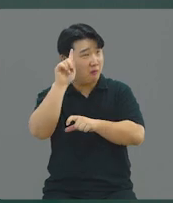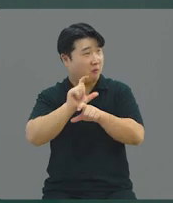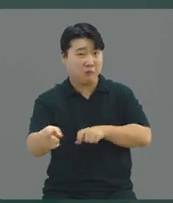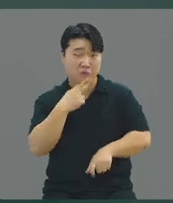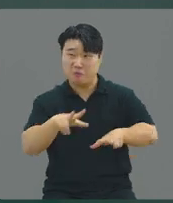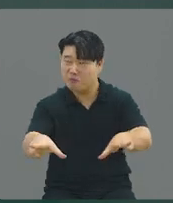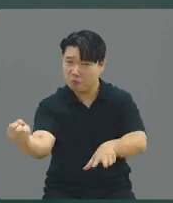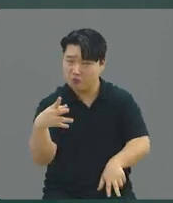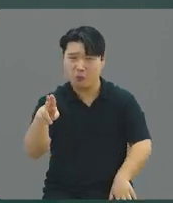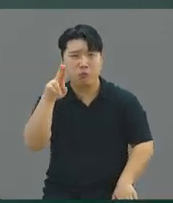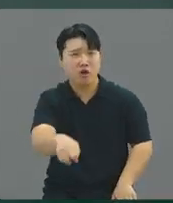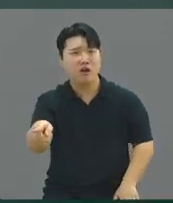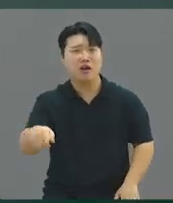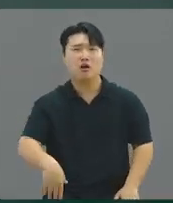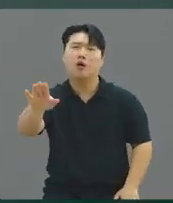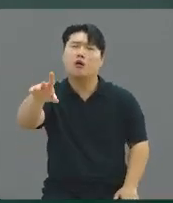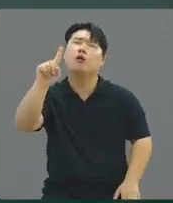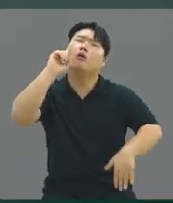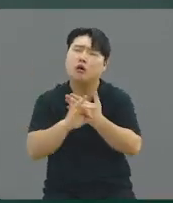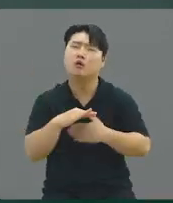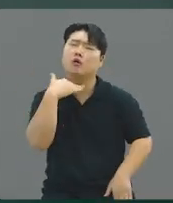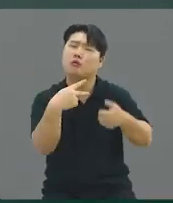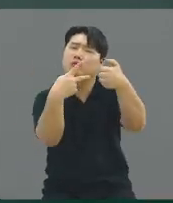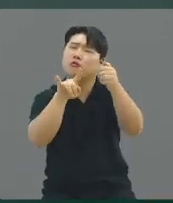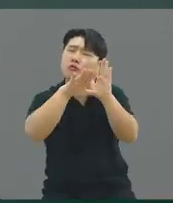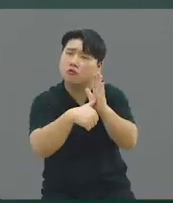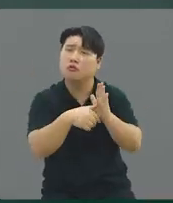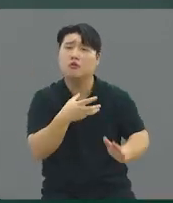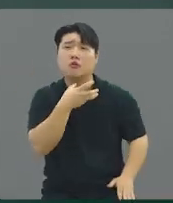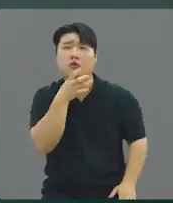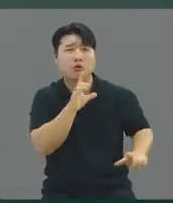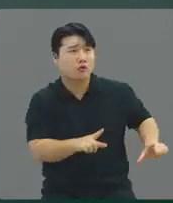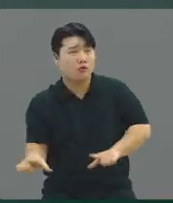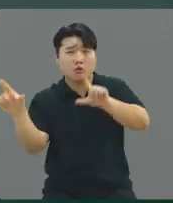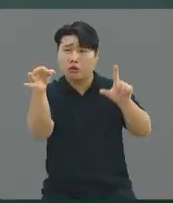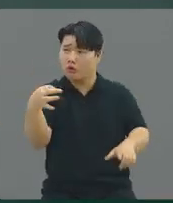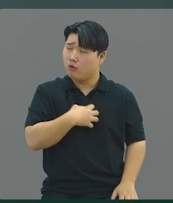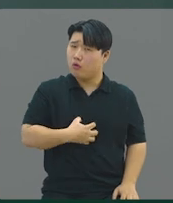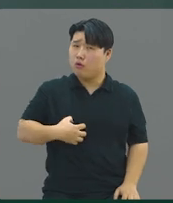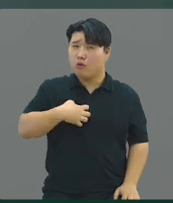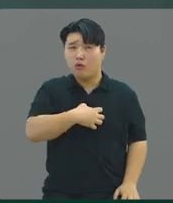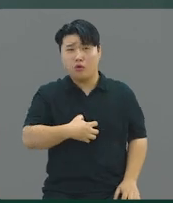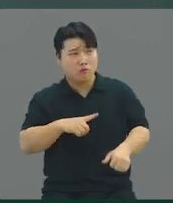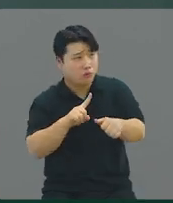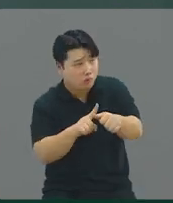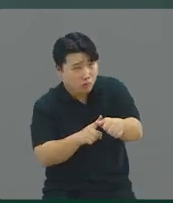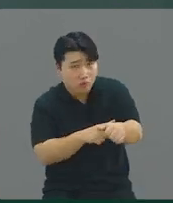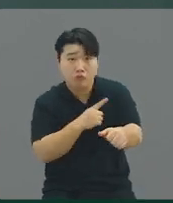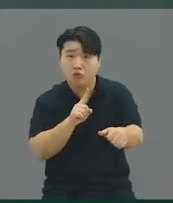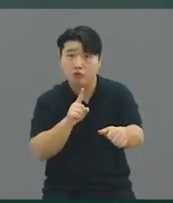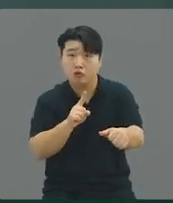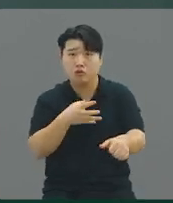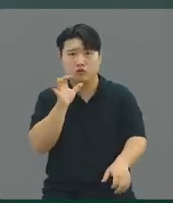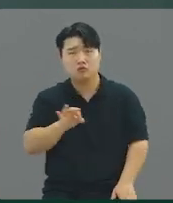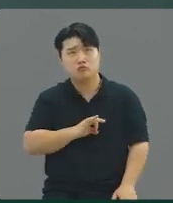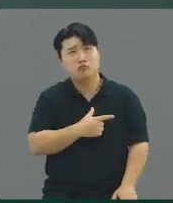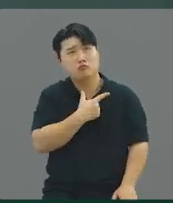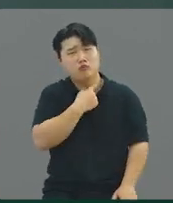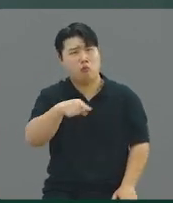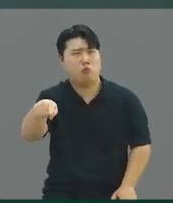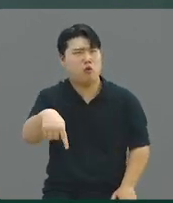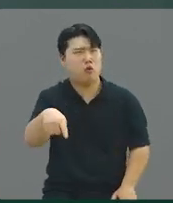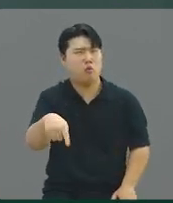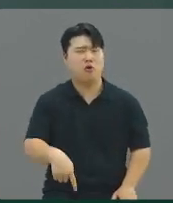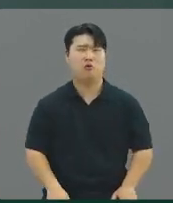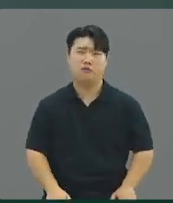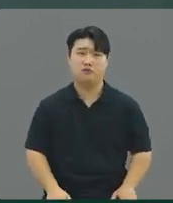쉬고 대답하는 거 아니에요? 근데 나중에 50대가 되면 노후 걱정 때문에 국민연금을 받고 싶어질